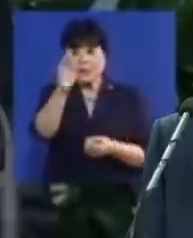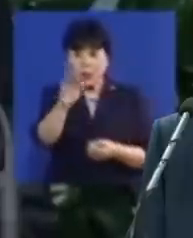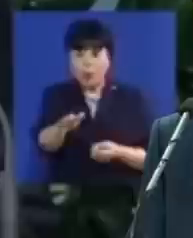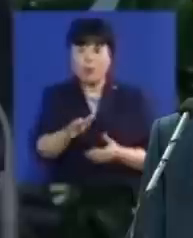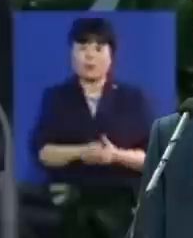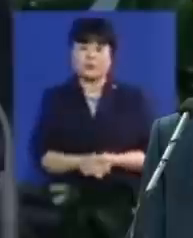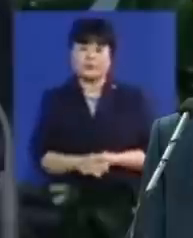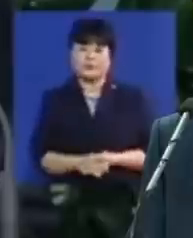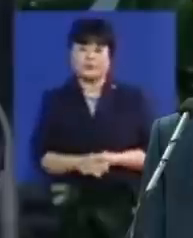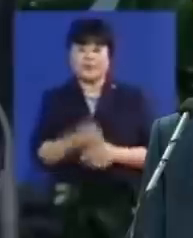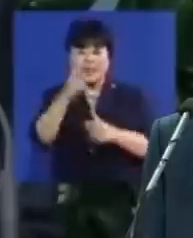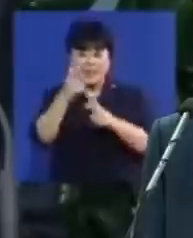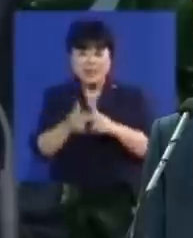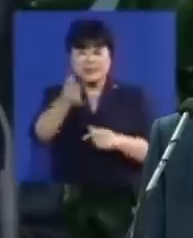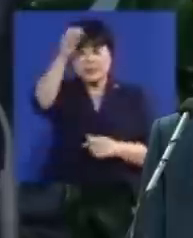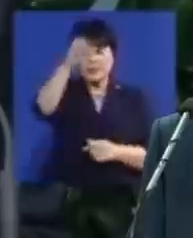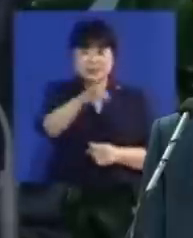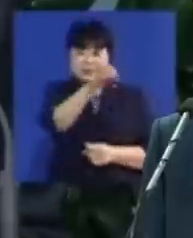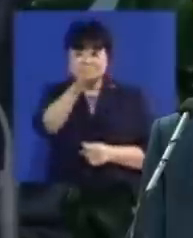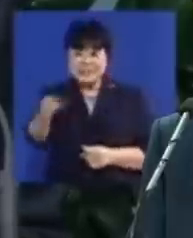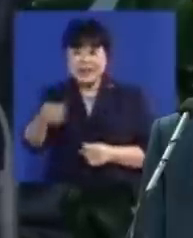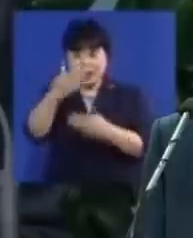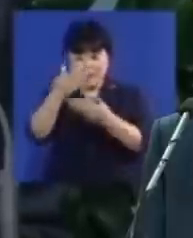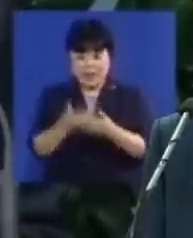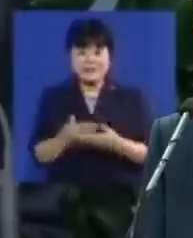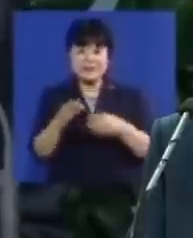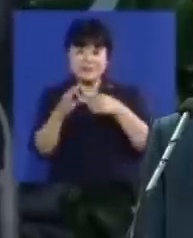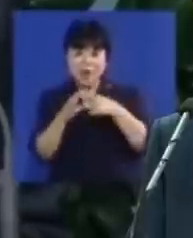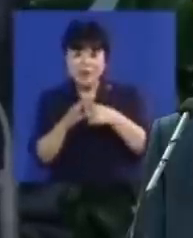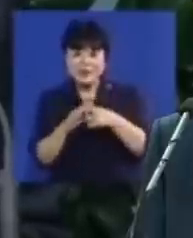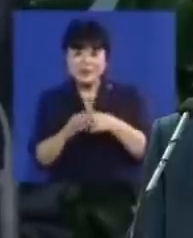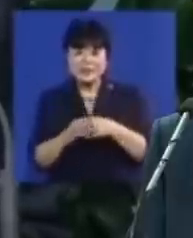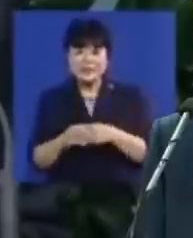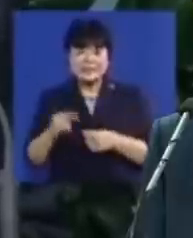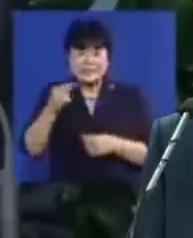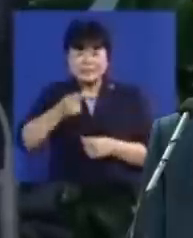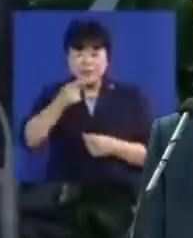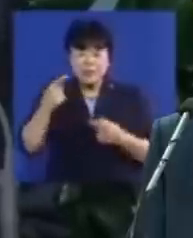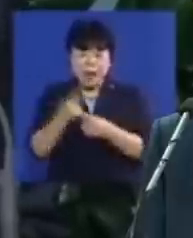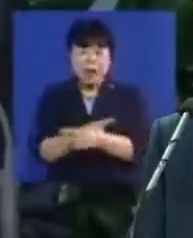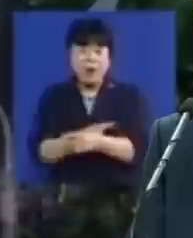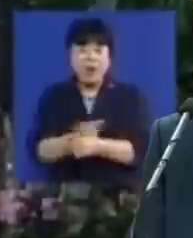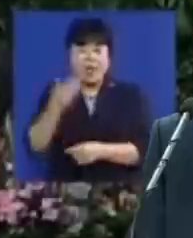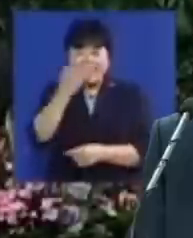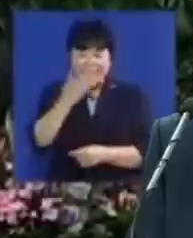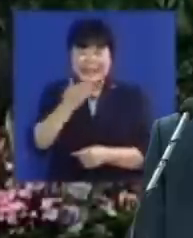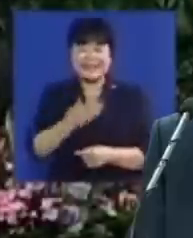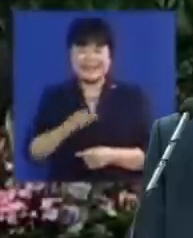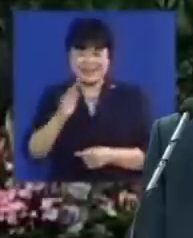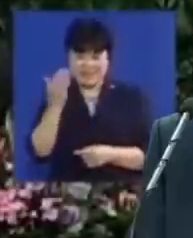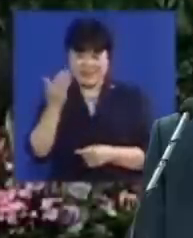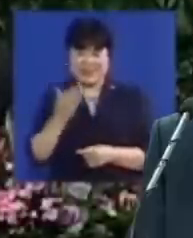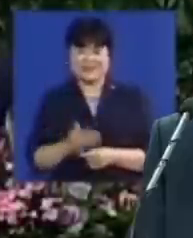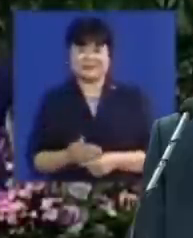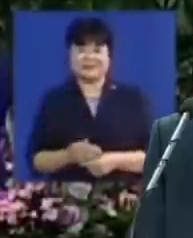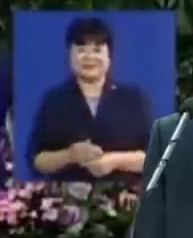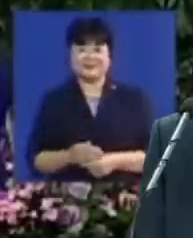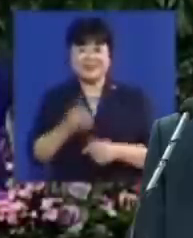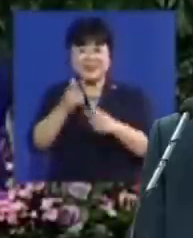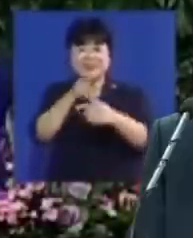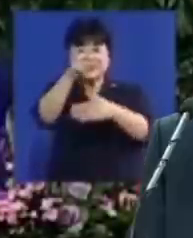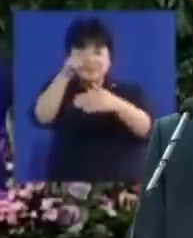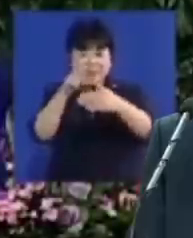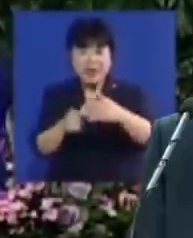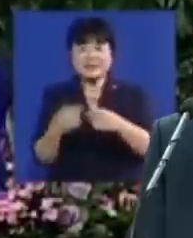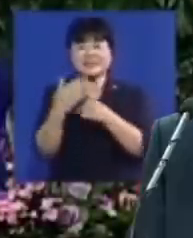예수님의 십자가를 받아들이면 쓴물이 달아지는 것입니다. 에베소 1장 7절에 우리는 그리스도 안에서